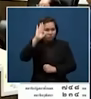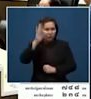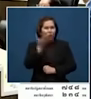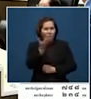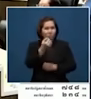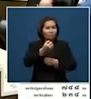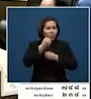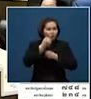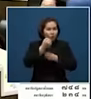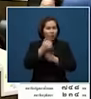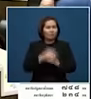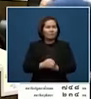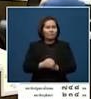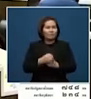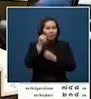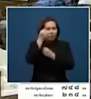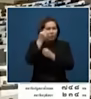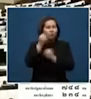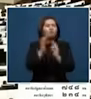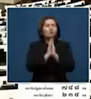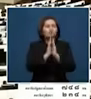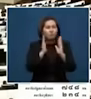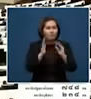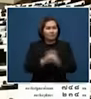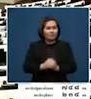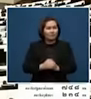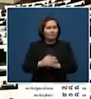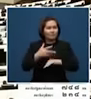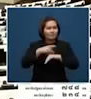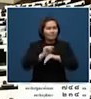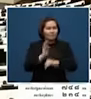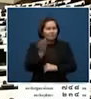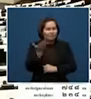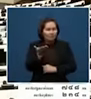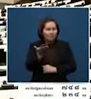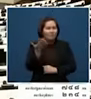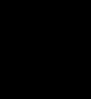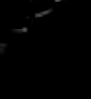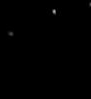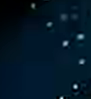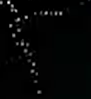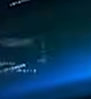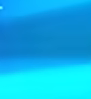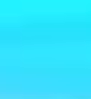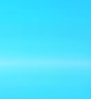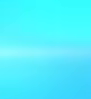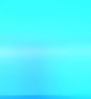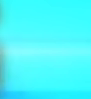ในลักษณะที่ทางคนที่ทำหน้าที่ประธานก็เอาไม่อยู่นี่นะฮะ